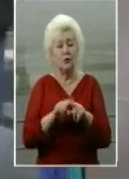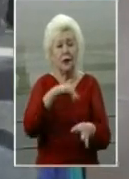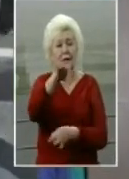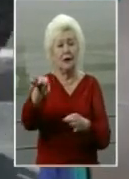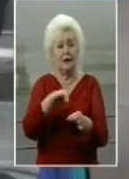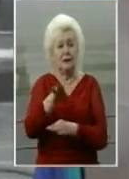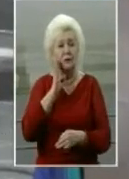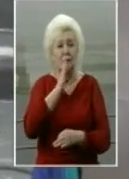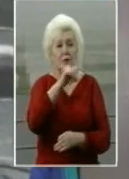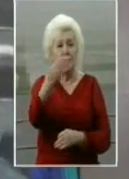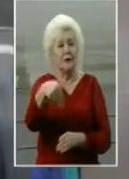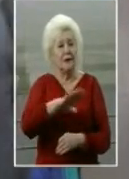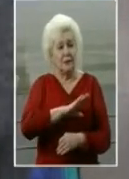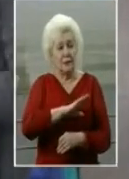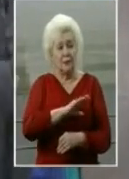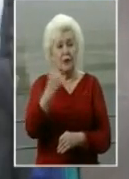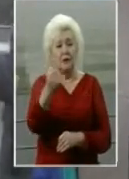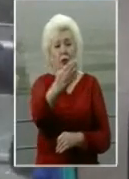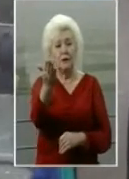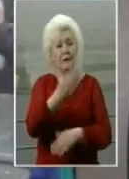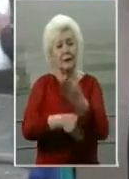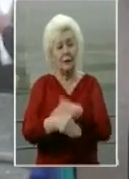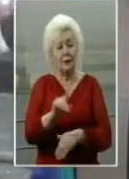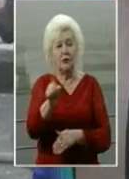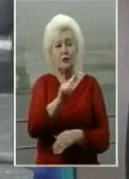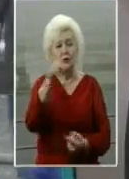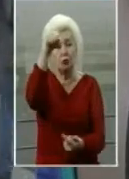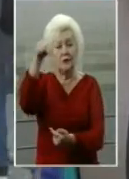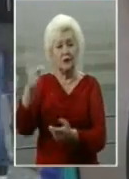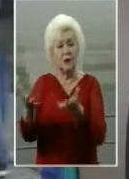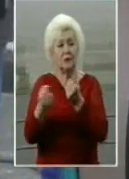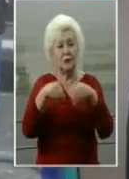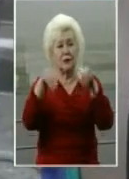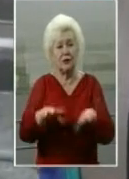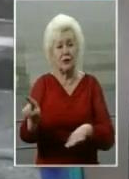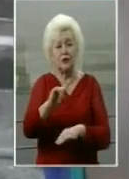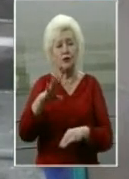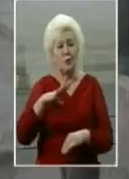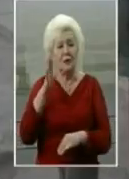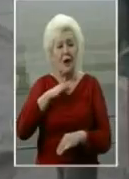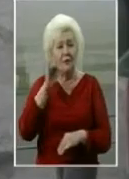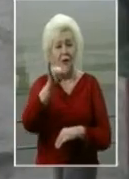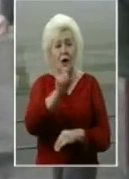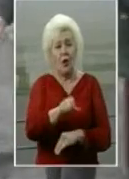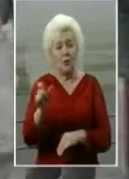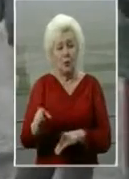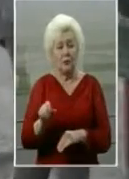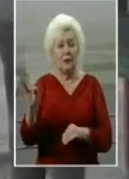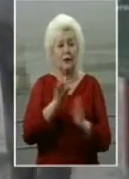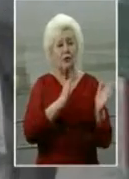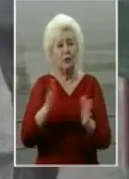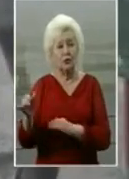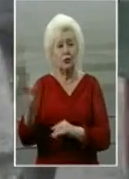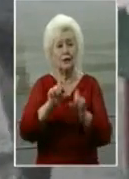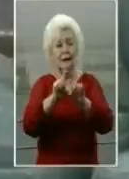сироти. Мати їх загибла. Один з них інвалід. Чому невчасно прийняти рішення, що була вода у людей? Вода і в гуртожиток, і